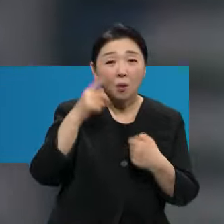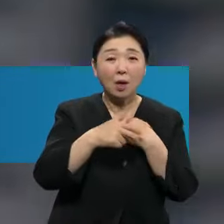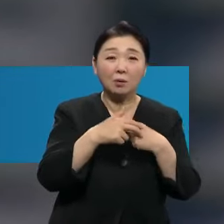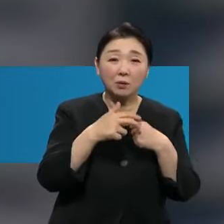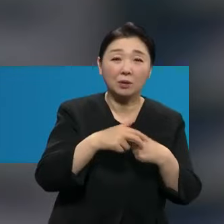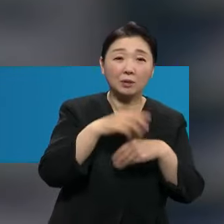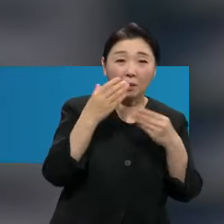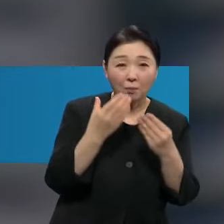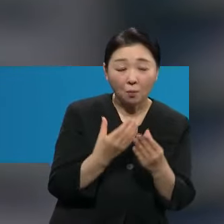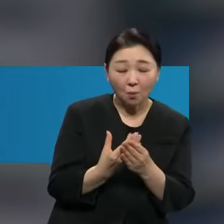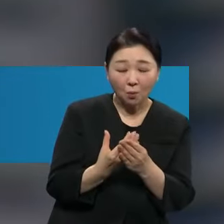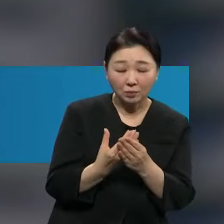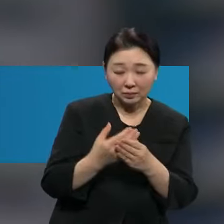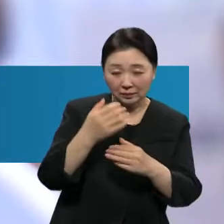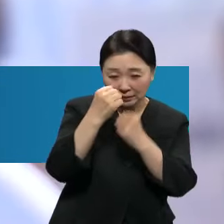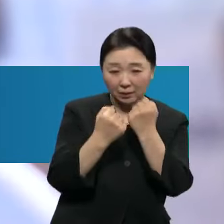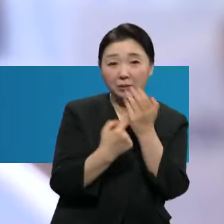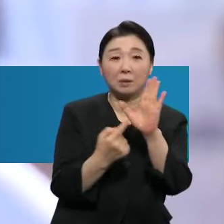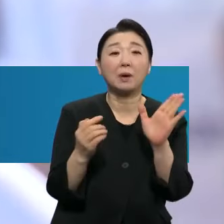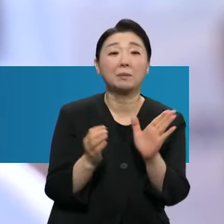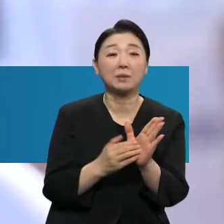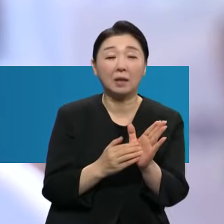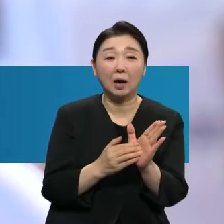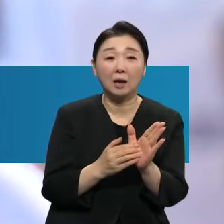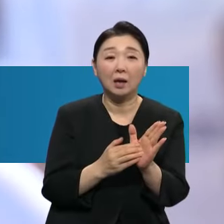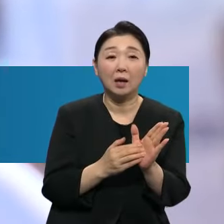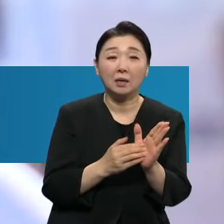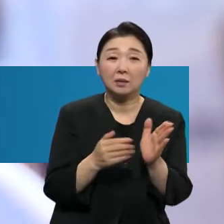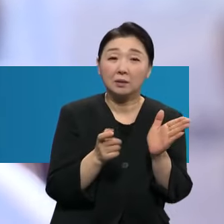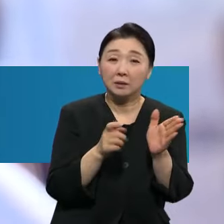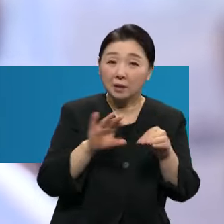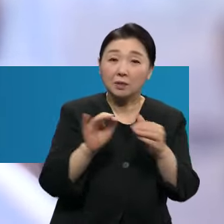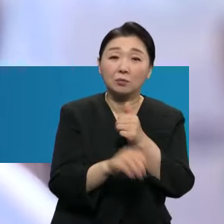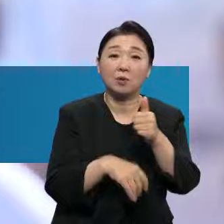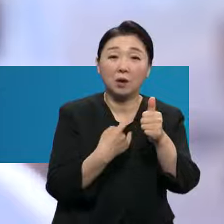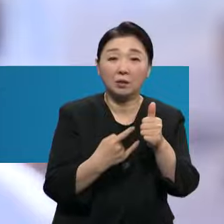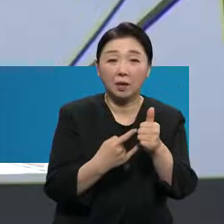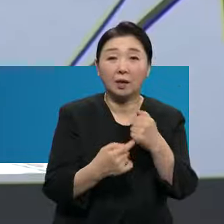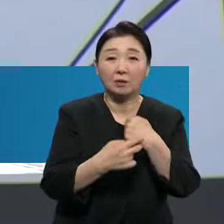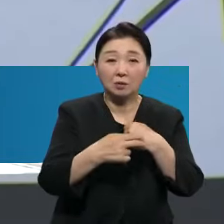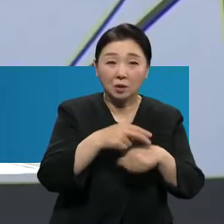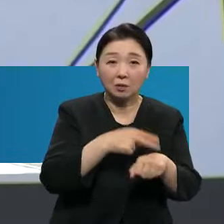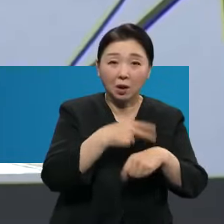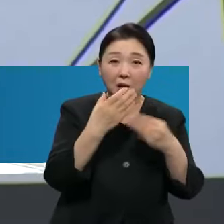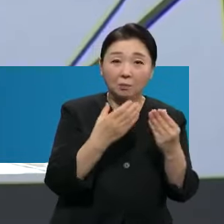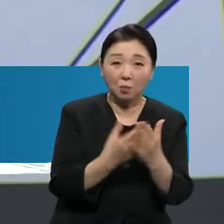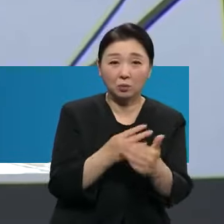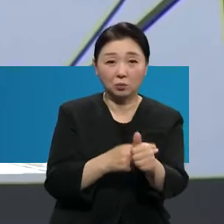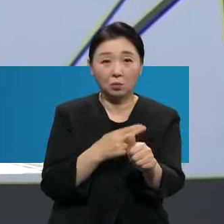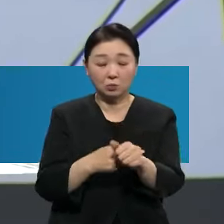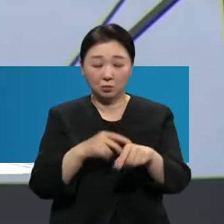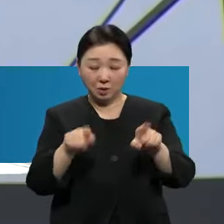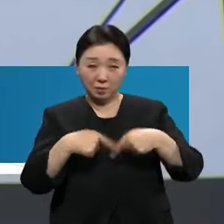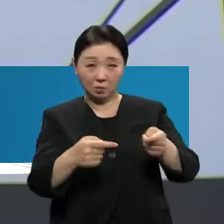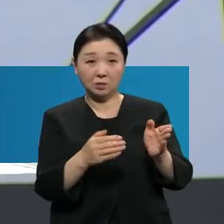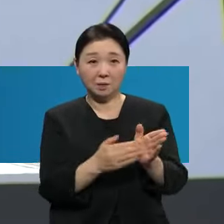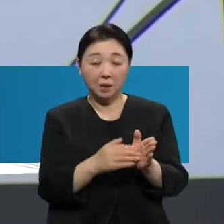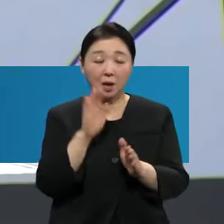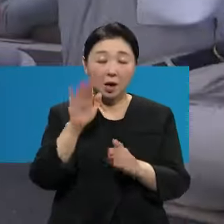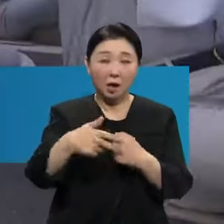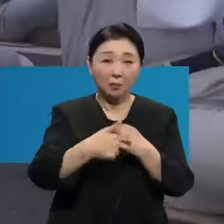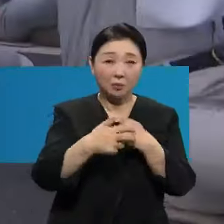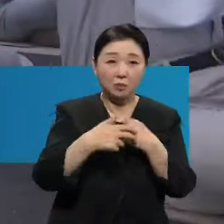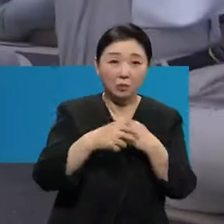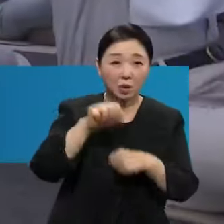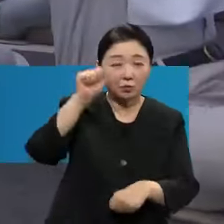윤곽을 공개합니다 범 위엔 전국 의과대학 교수협의회 등 의대 교수 단체까지 동참해 앞으로 의료의 투쟁의